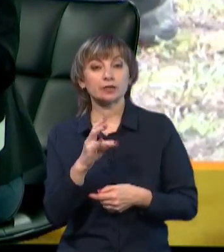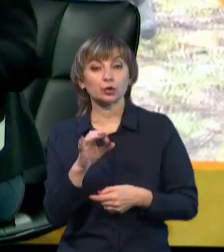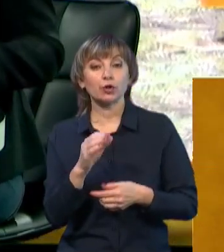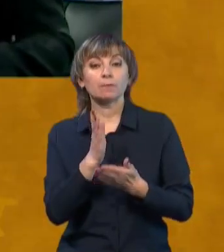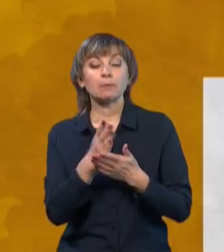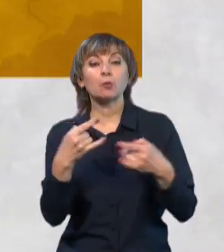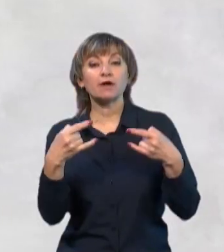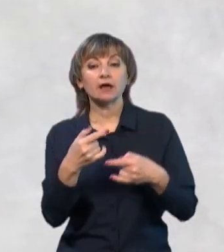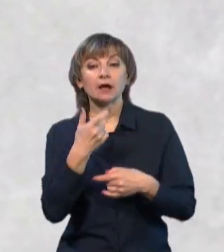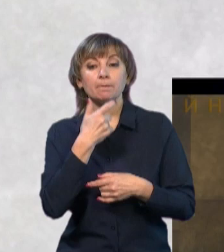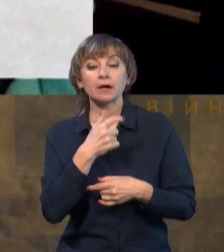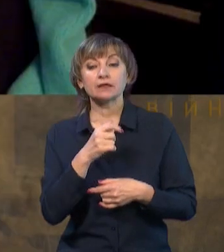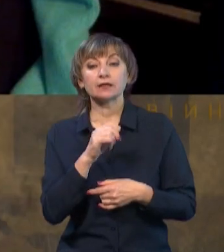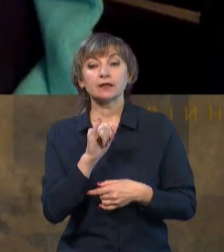ефірі.